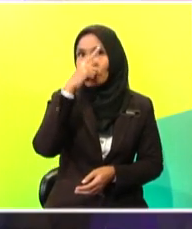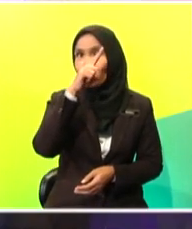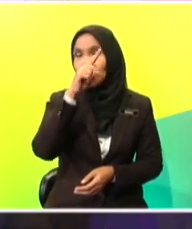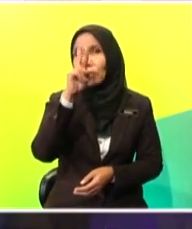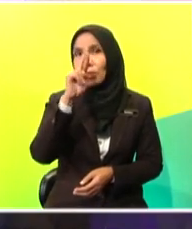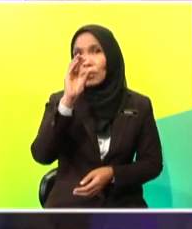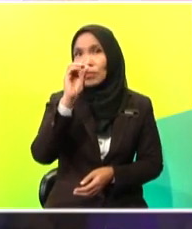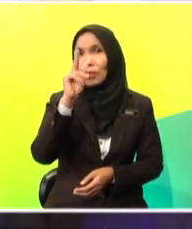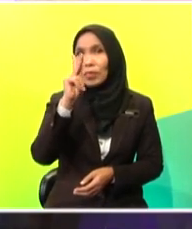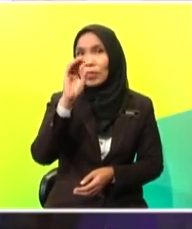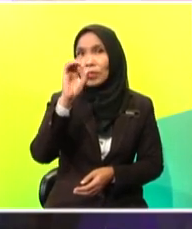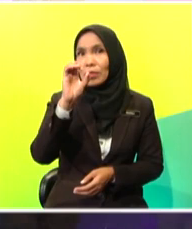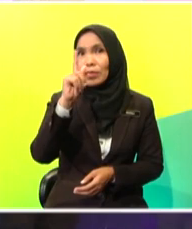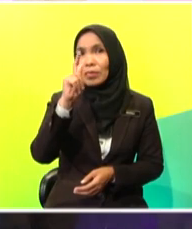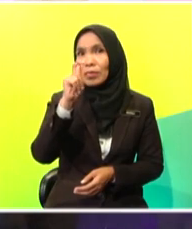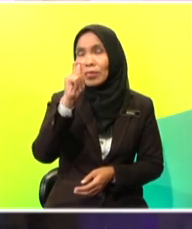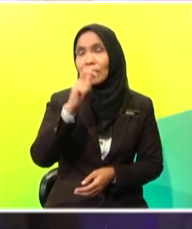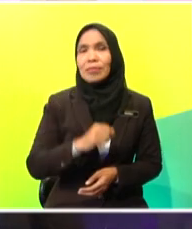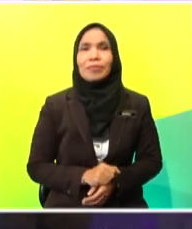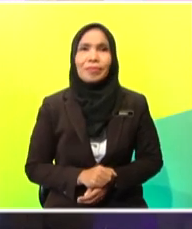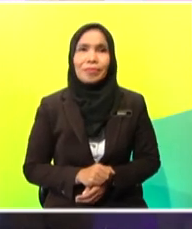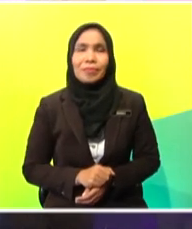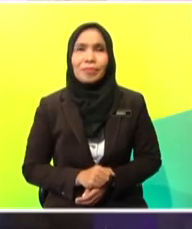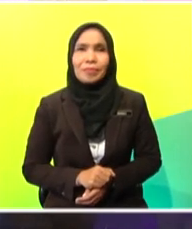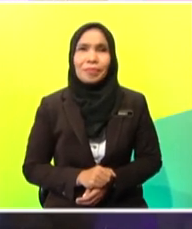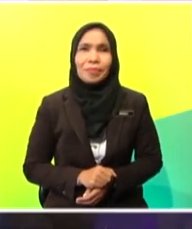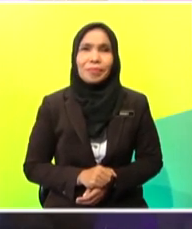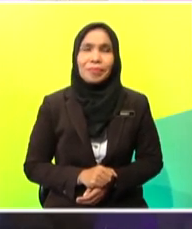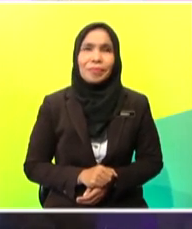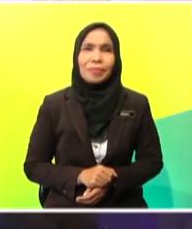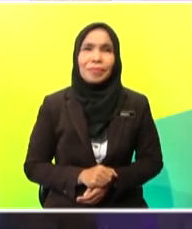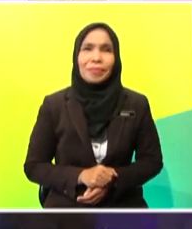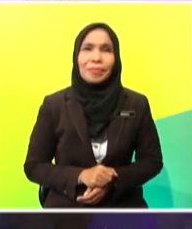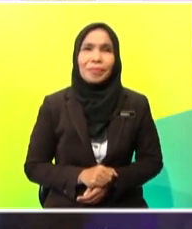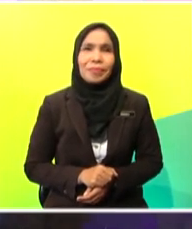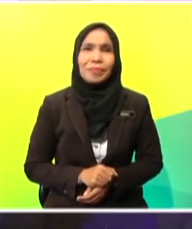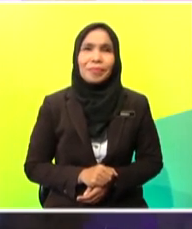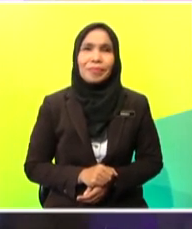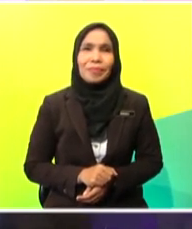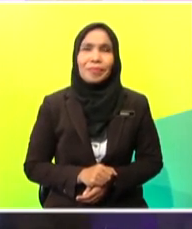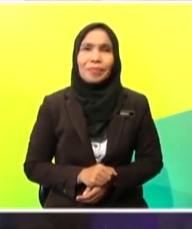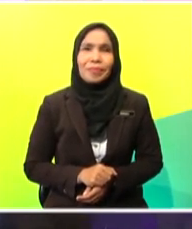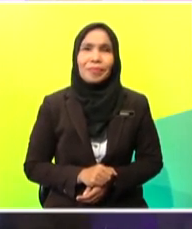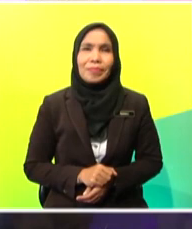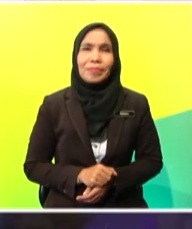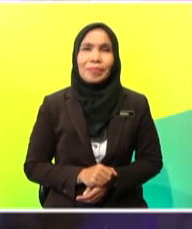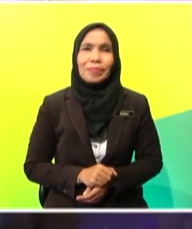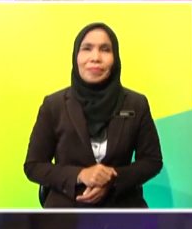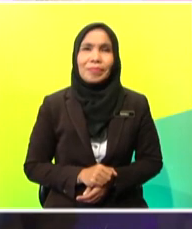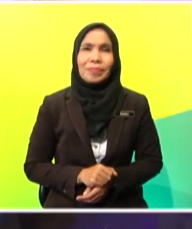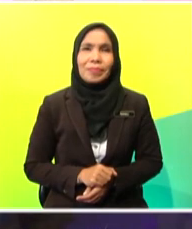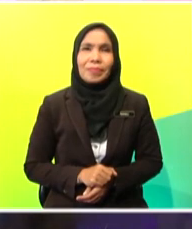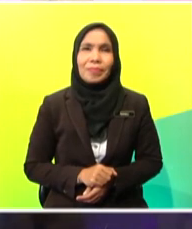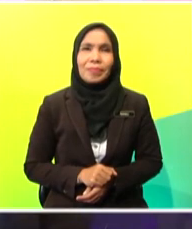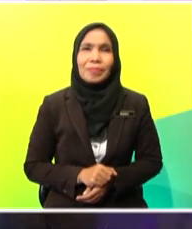karenanya tak naik roket cepetan Nak Cikgu Wow slime-nya Oke Rasanya